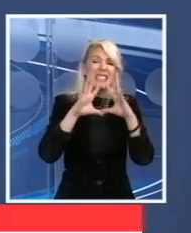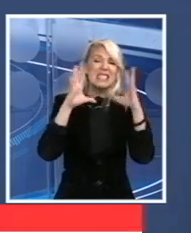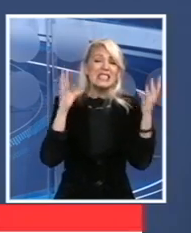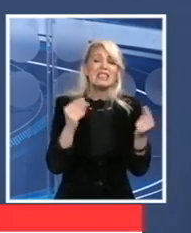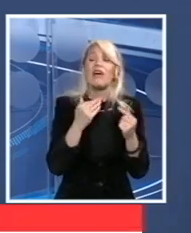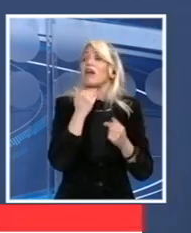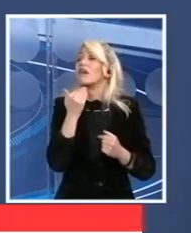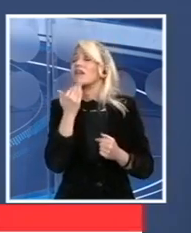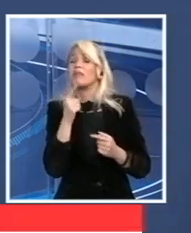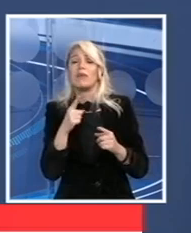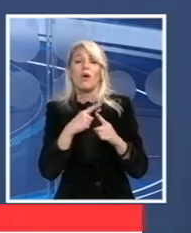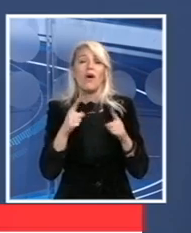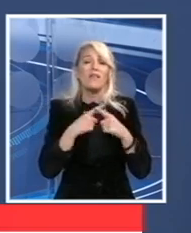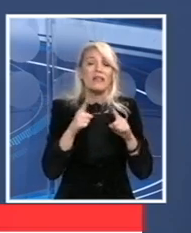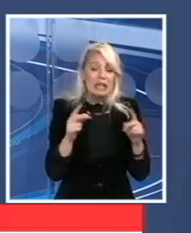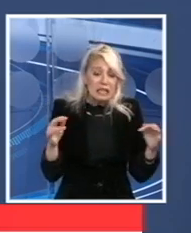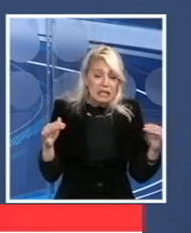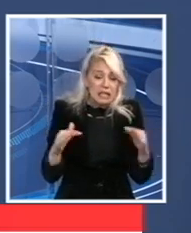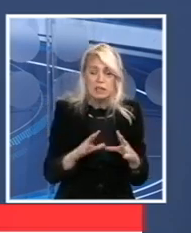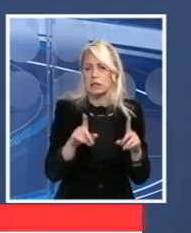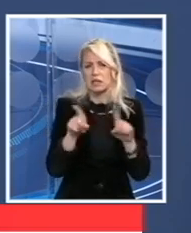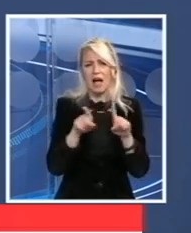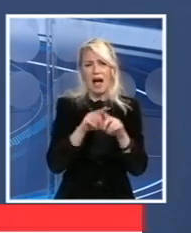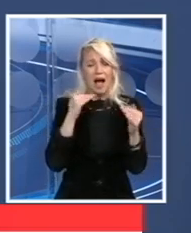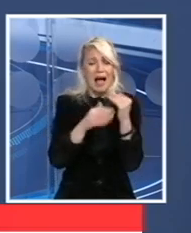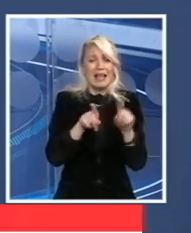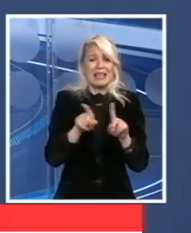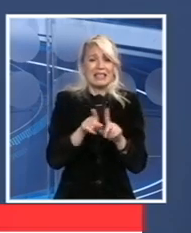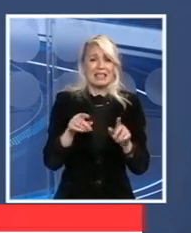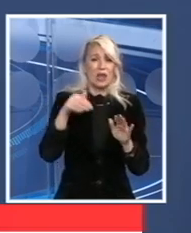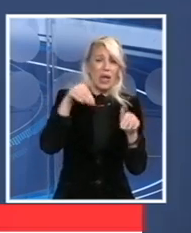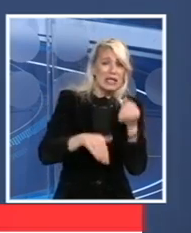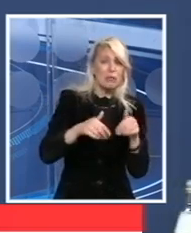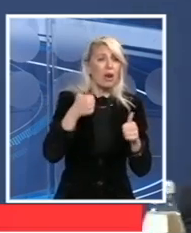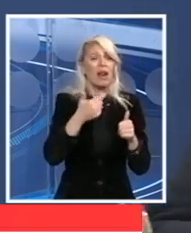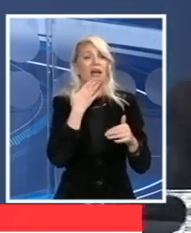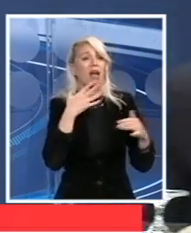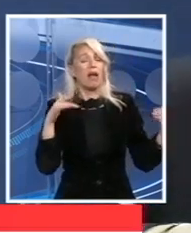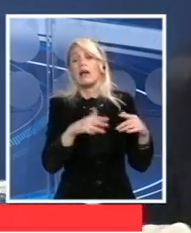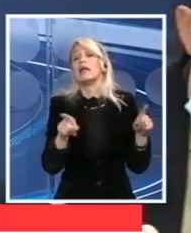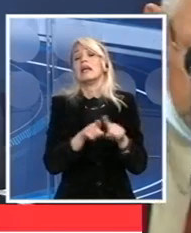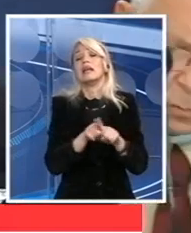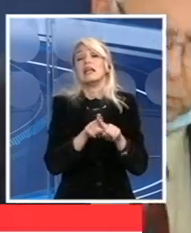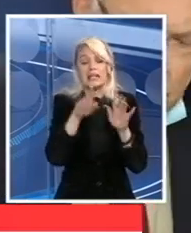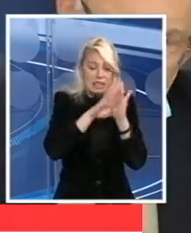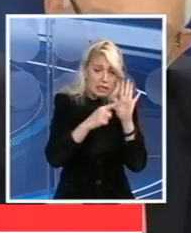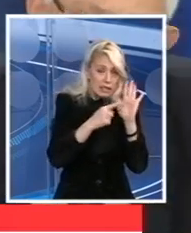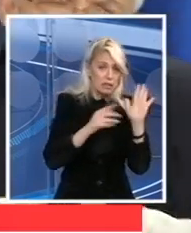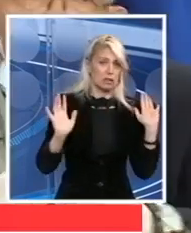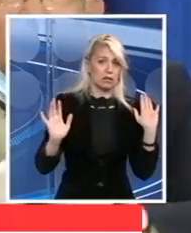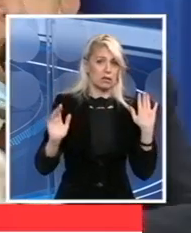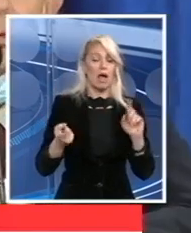se tiče sportski događaj, to može kolega da kaže. Da vam kažem, mi ćemo